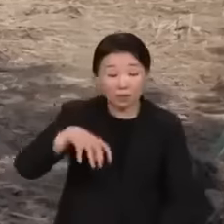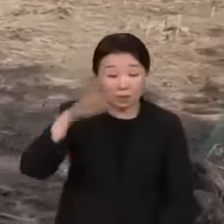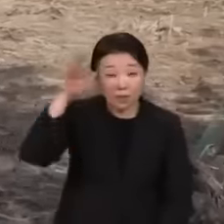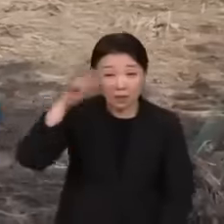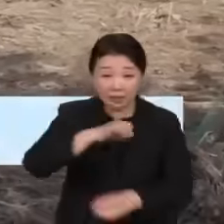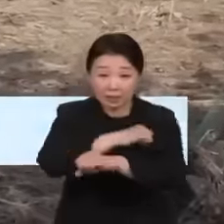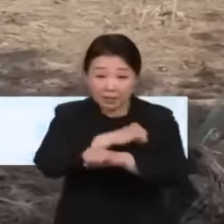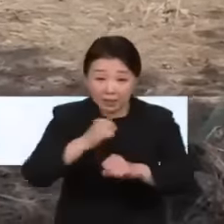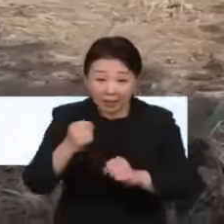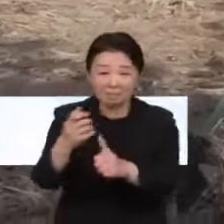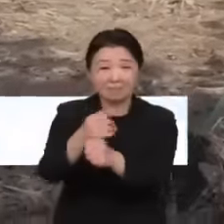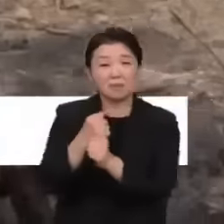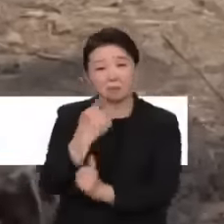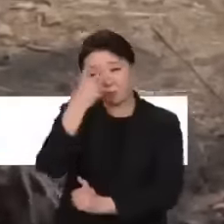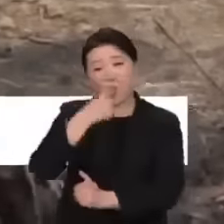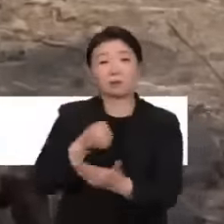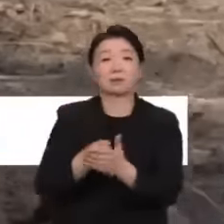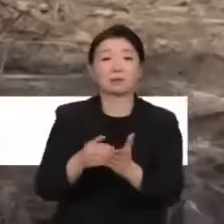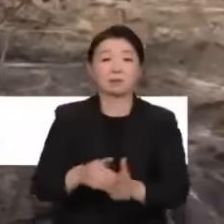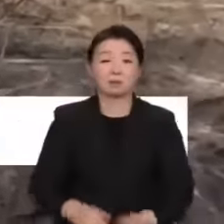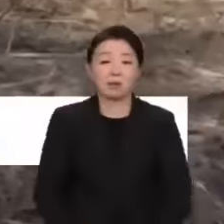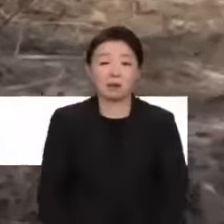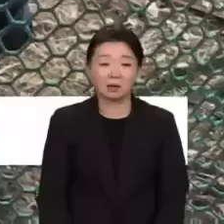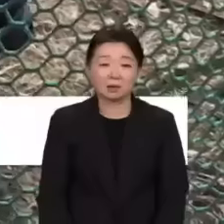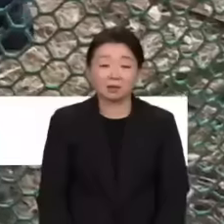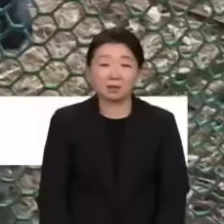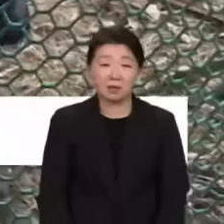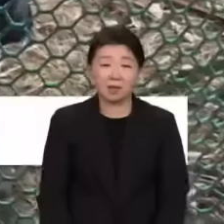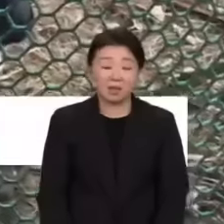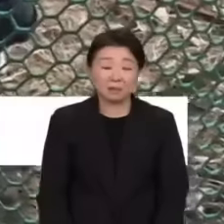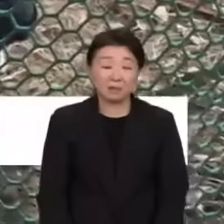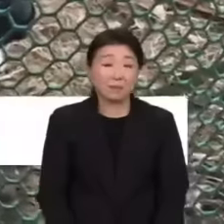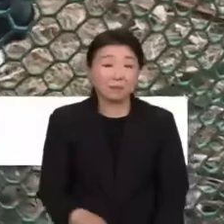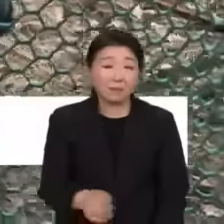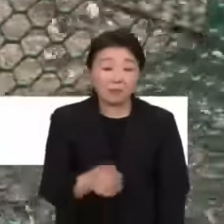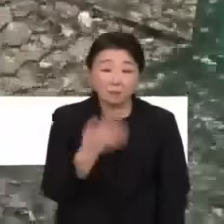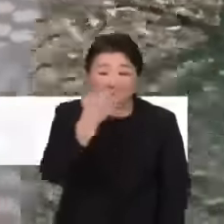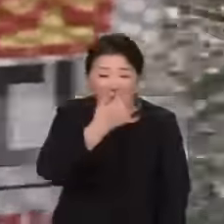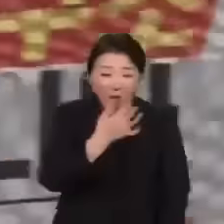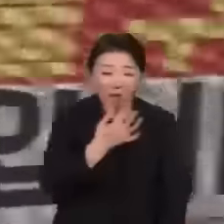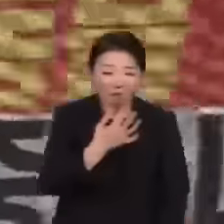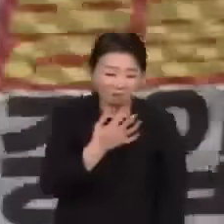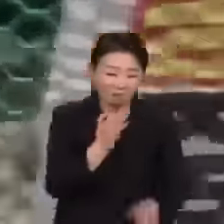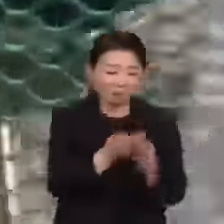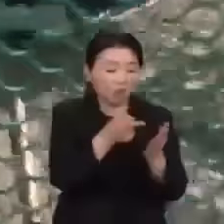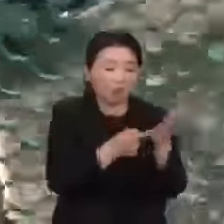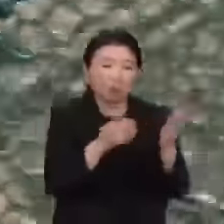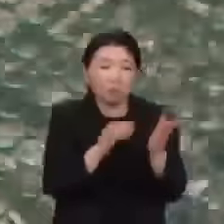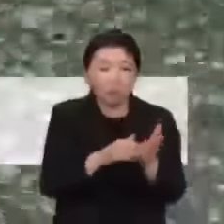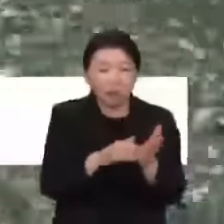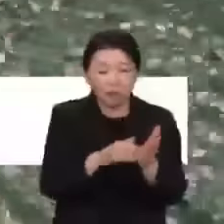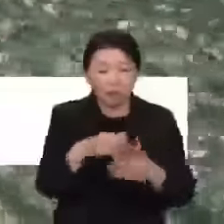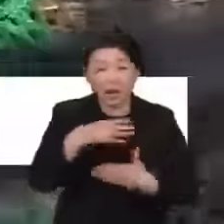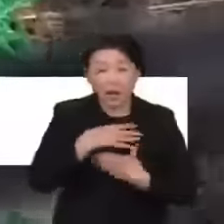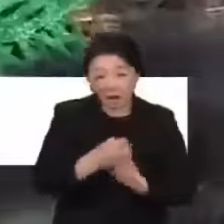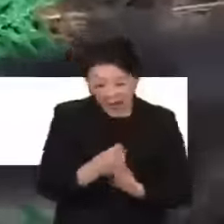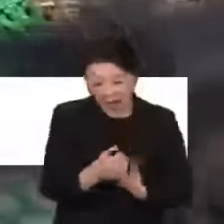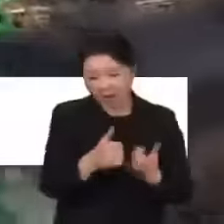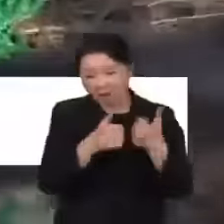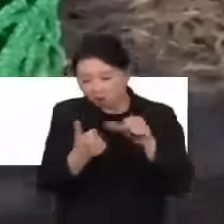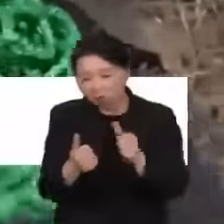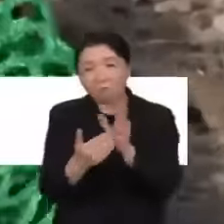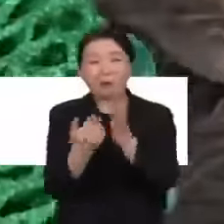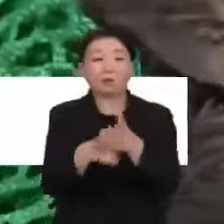들깨무리를 잡아 보호하기로 했습니다. 중성화를 시키고 안락사는 막기 위해서입니다. 저희 같은 단체들도